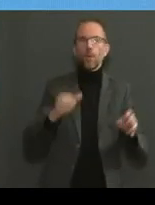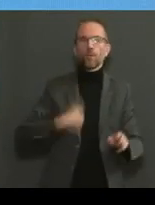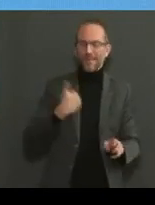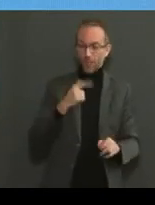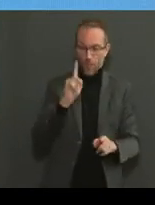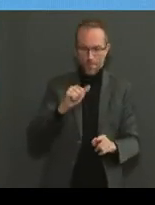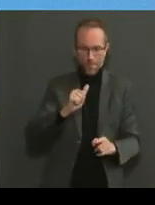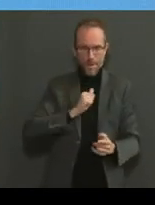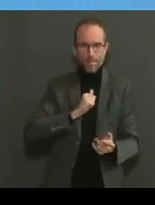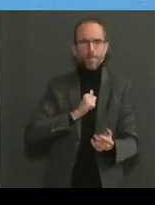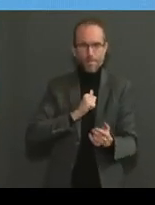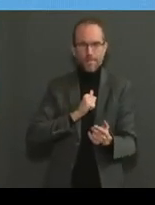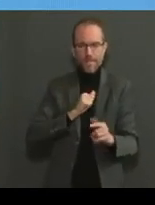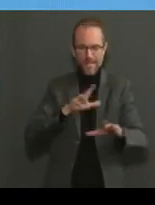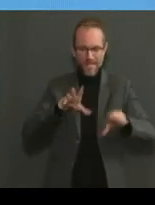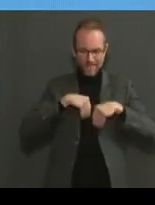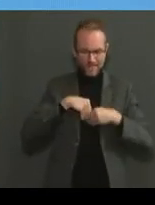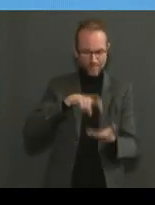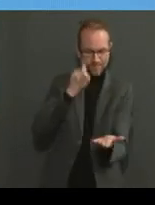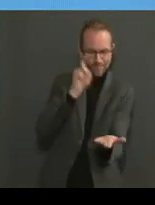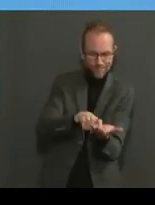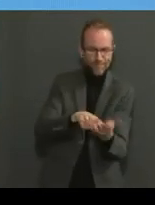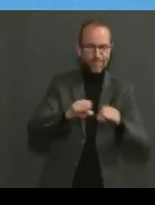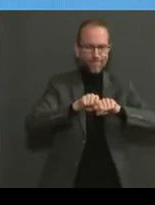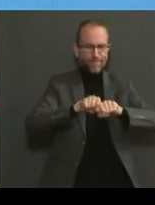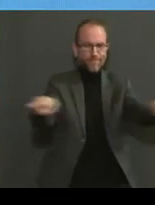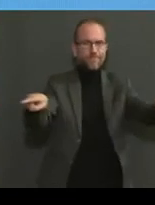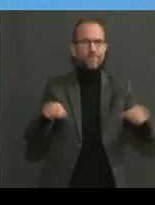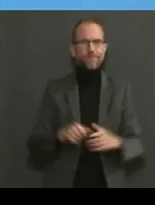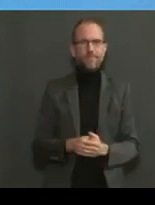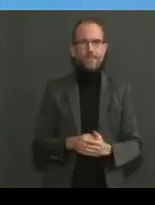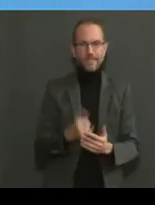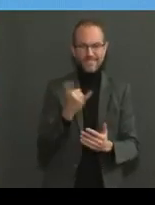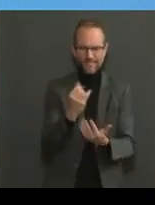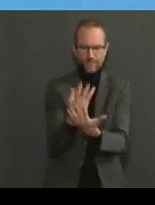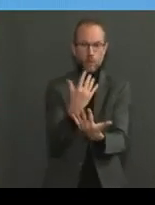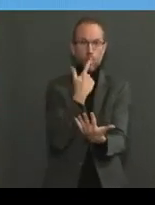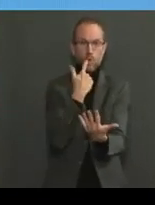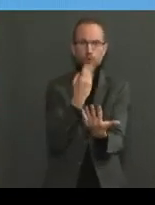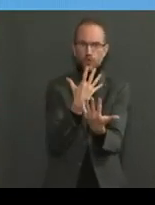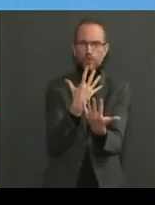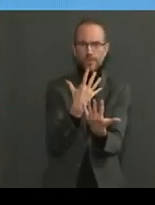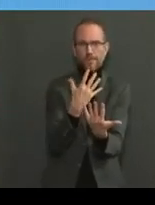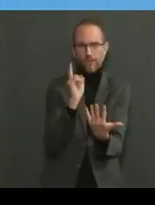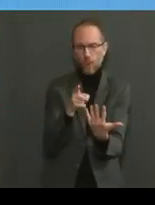test, vous devez consentir à prévenir vos contacts et appuyer le bouton de